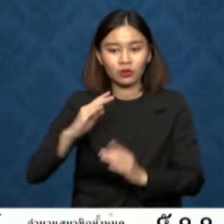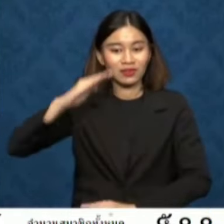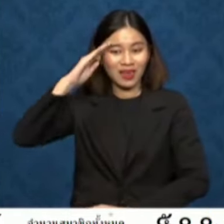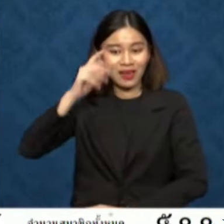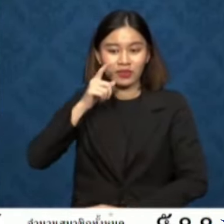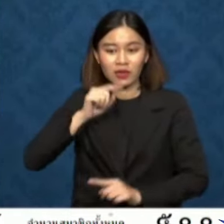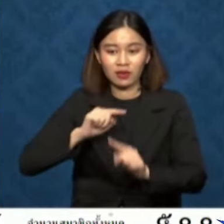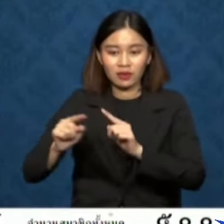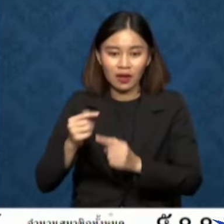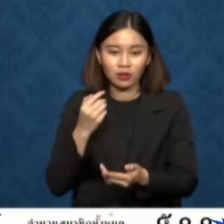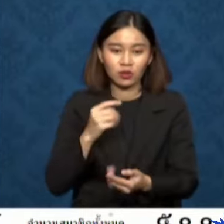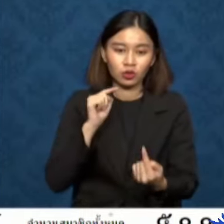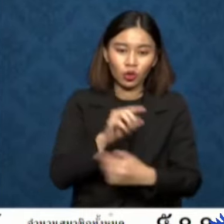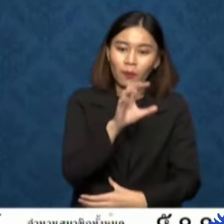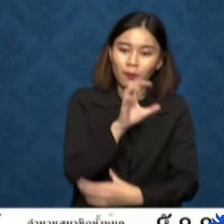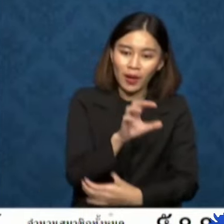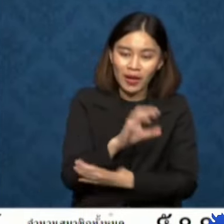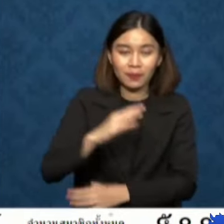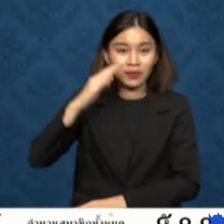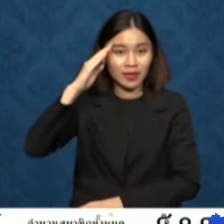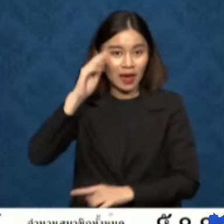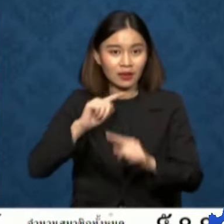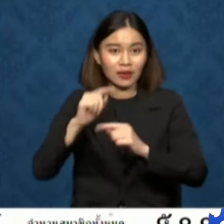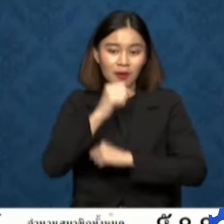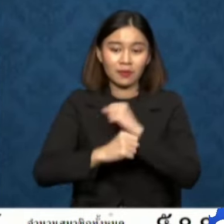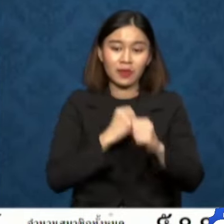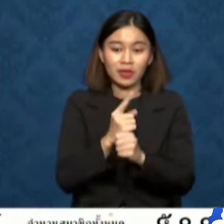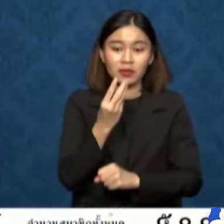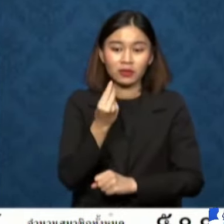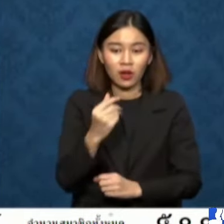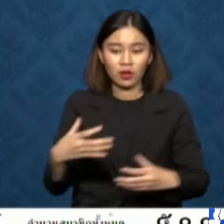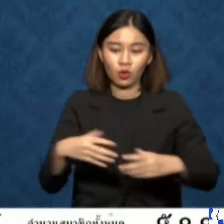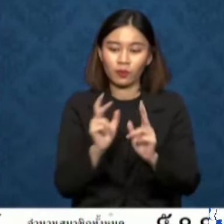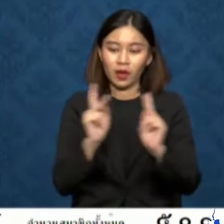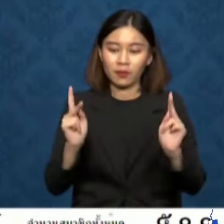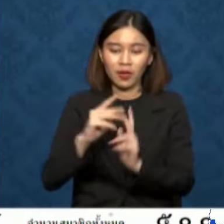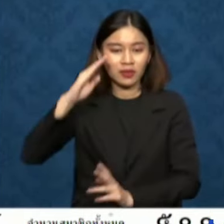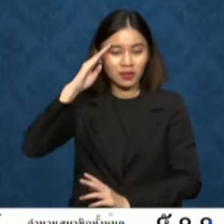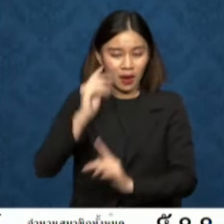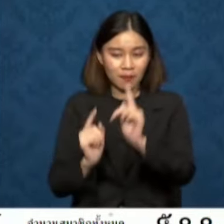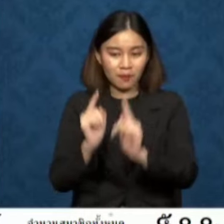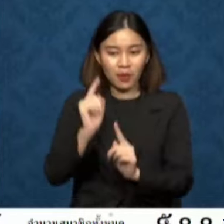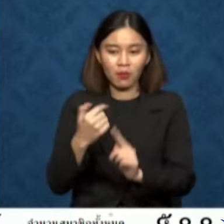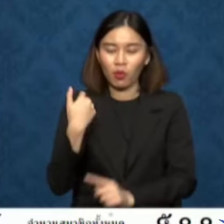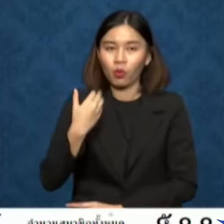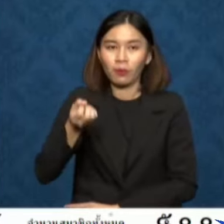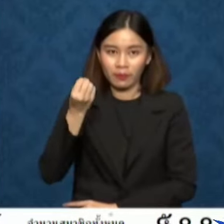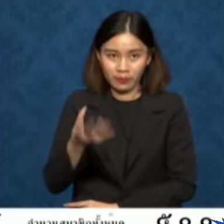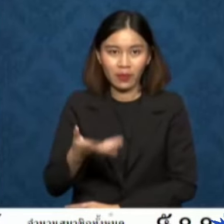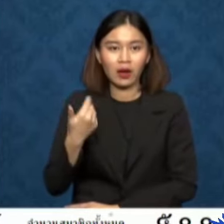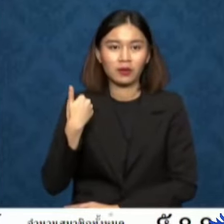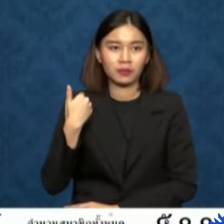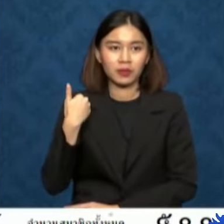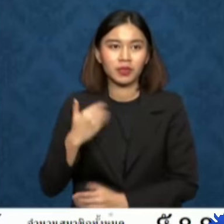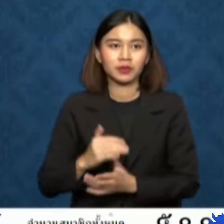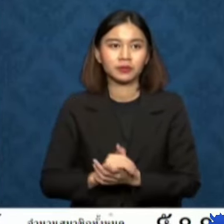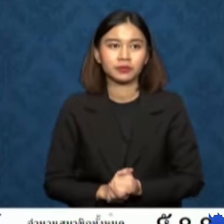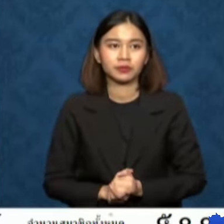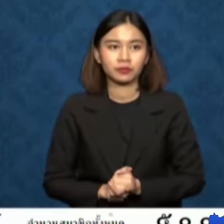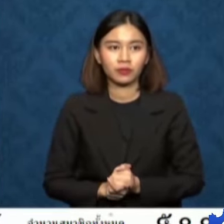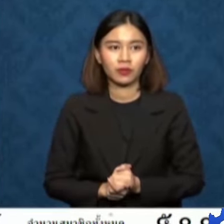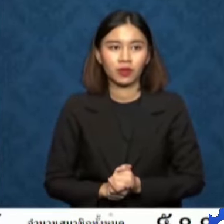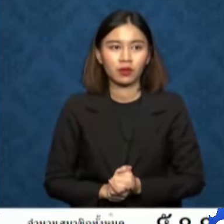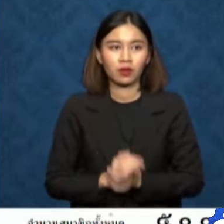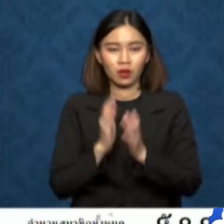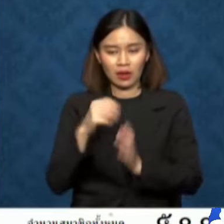ครับที่หากินจากการบังคับเกณฑ์ทหารปีๆนึงนะครับคณะกรรมาธิการการทหารประเมินไว้ไม่ใช่น้้อยๆนะครับพอ